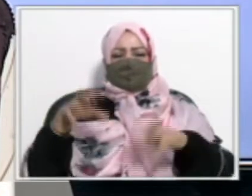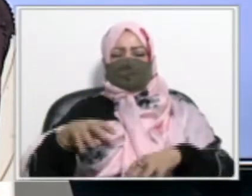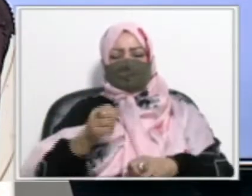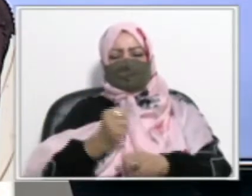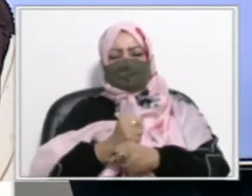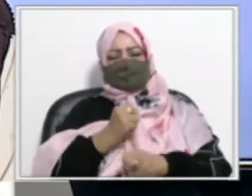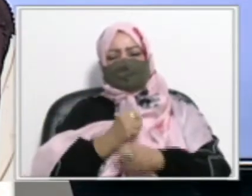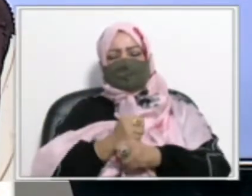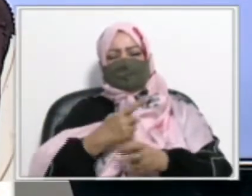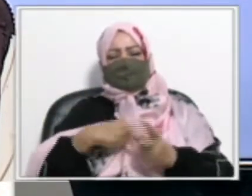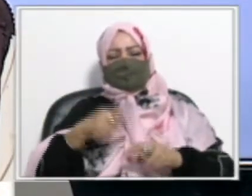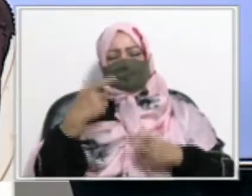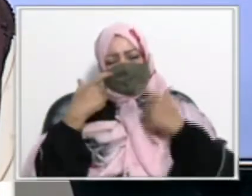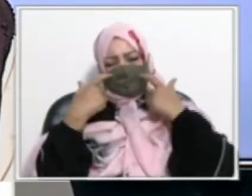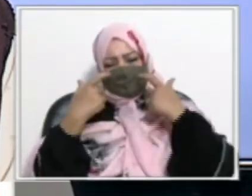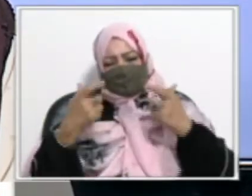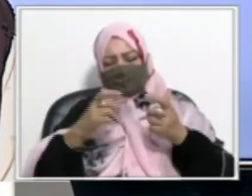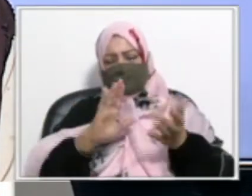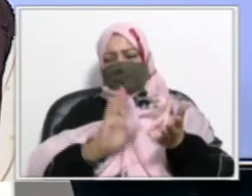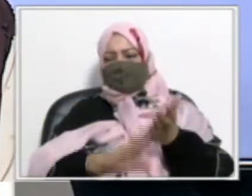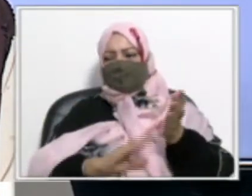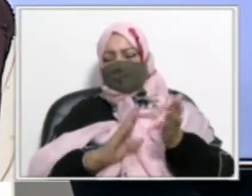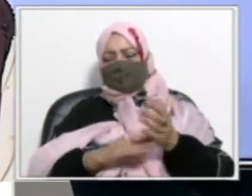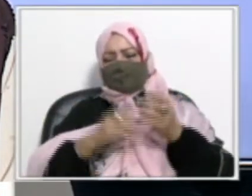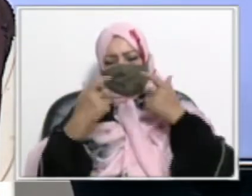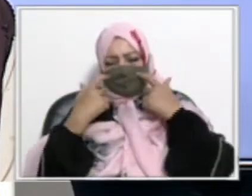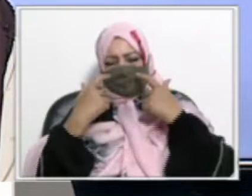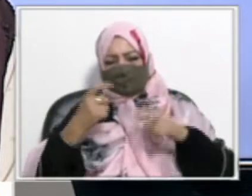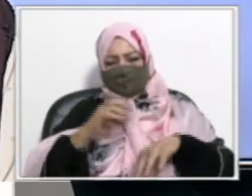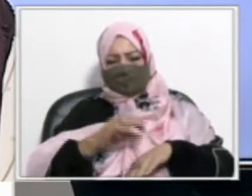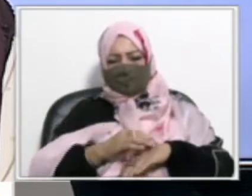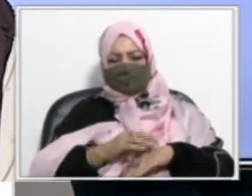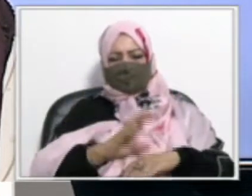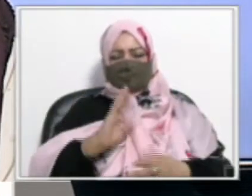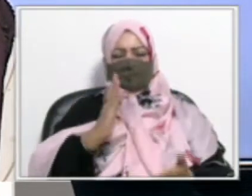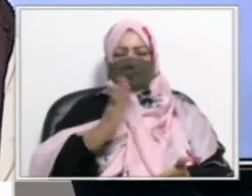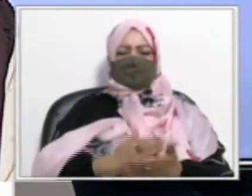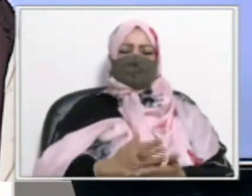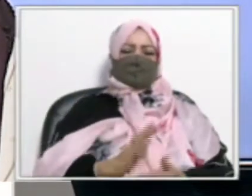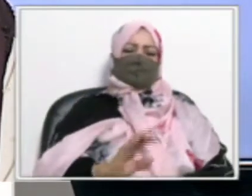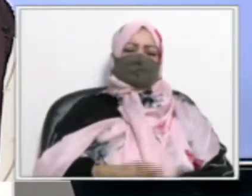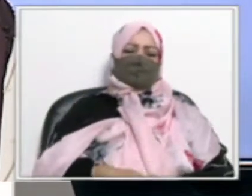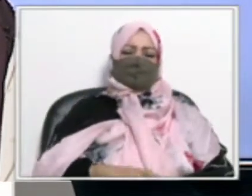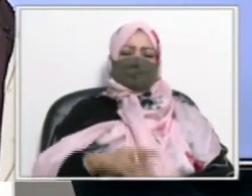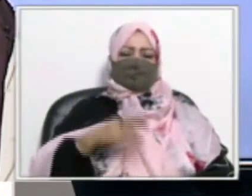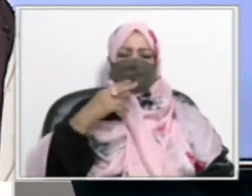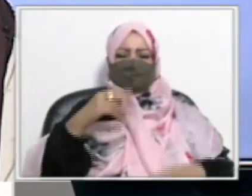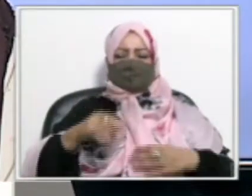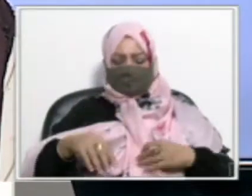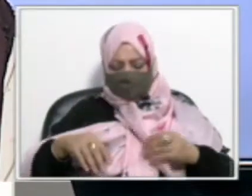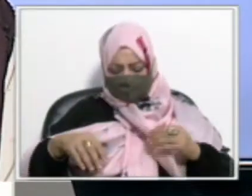دون ذكر للأسماء. بارك الله فيك وربنا يحفظك. معنا متصل.